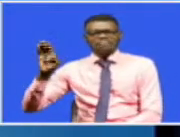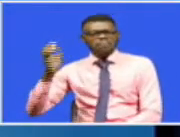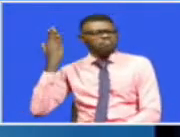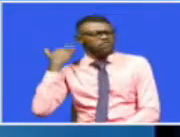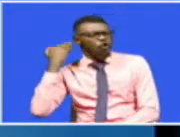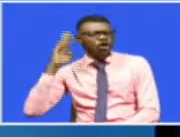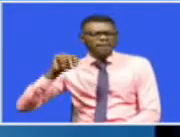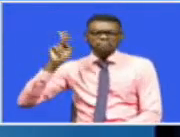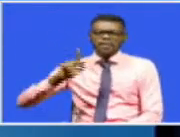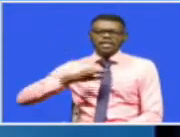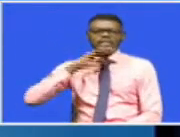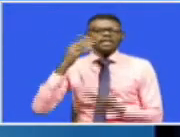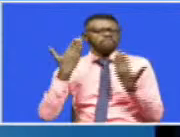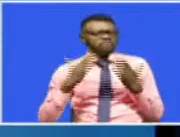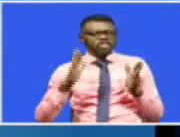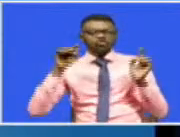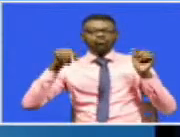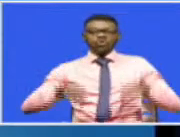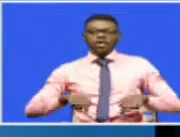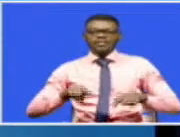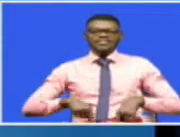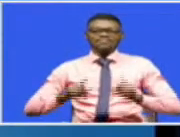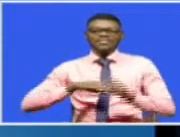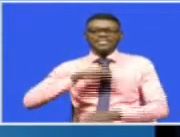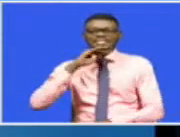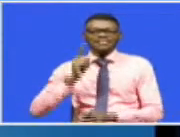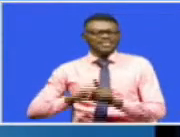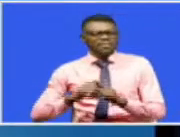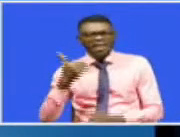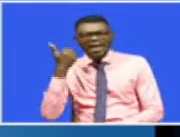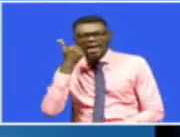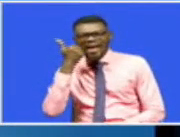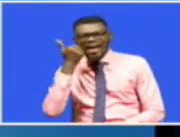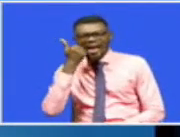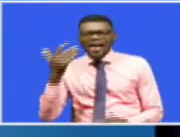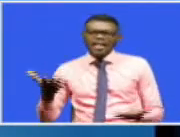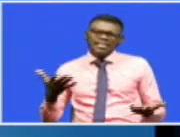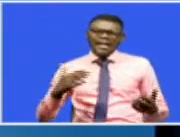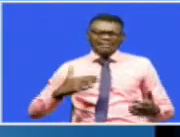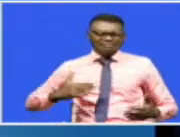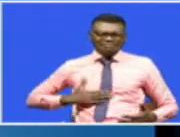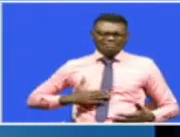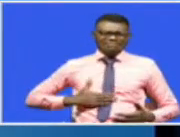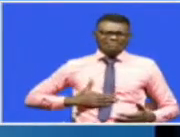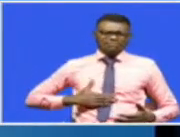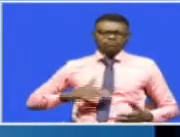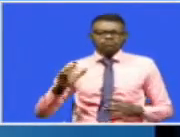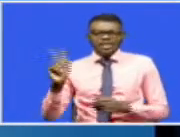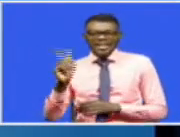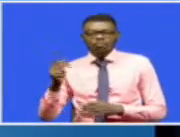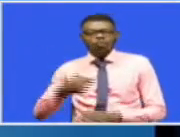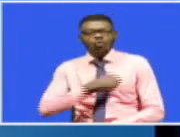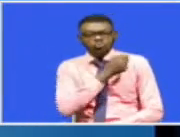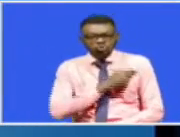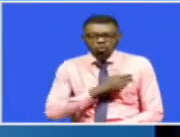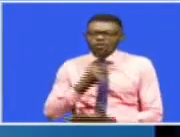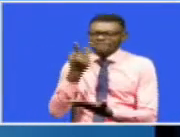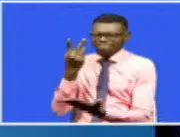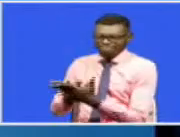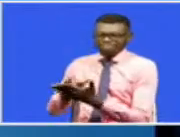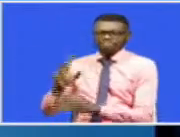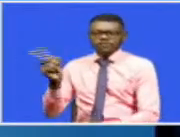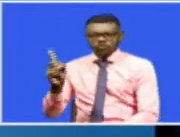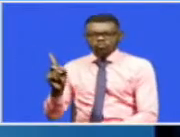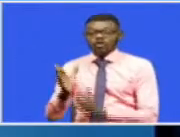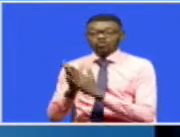leo alfajiri. Mwenda zake alifariki akiwa anatibiwa matatizo ya ini katika hospitali ya Nairobi hapa jijini Nairobi.